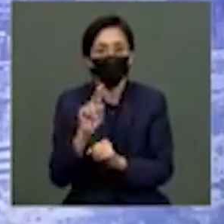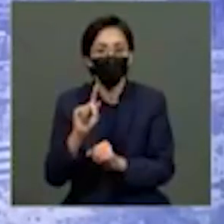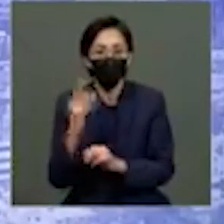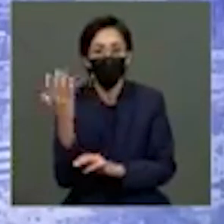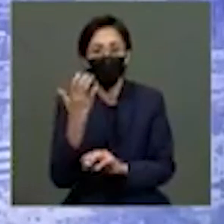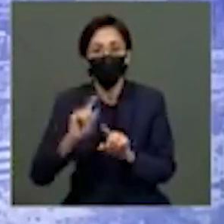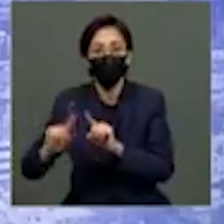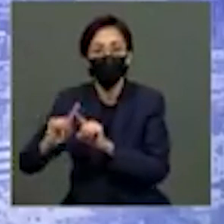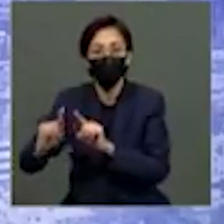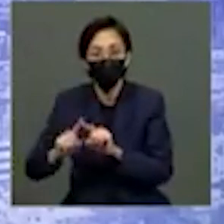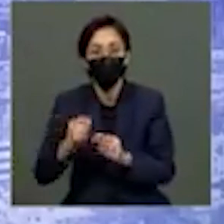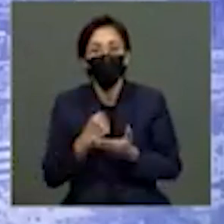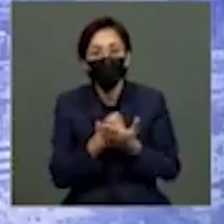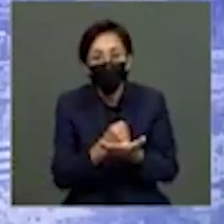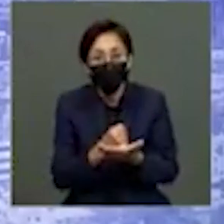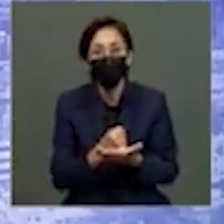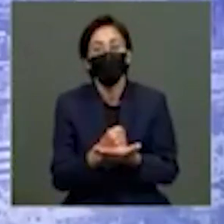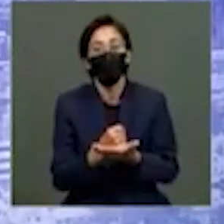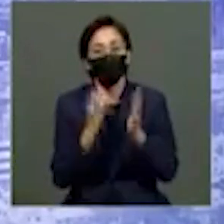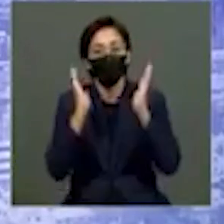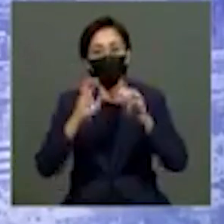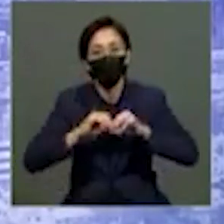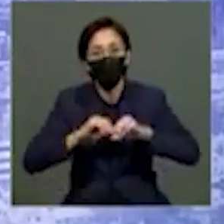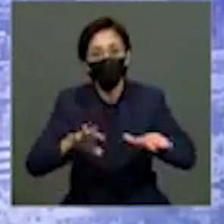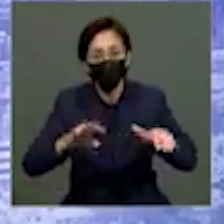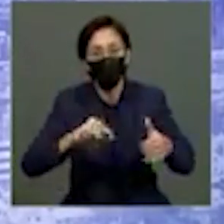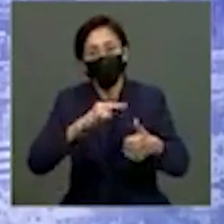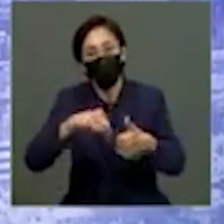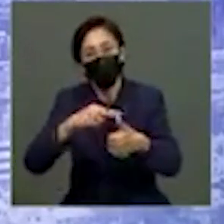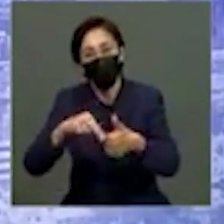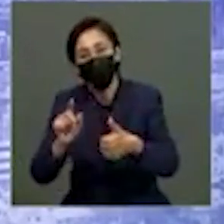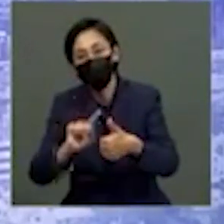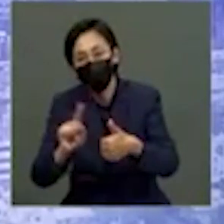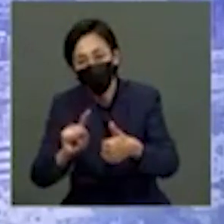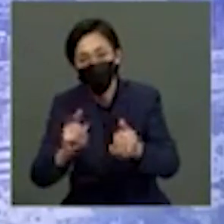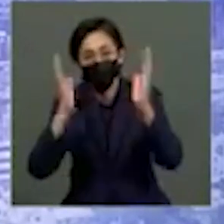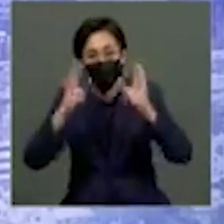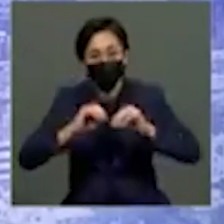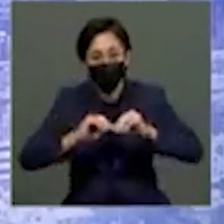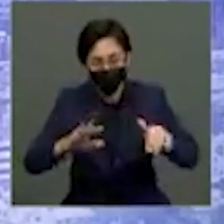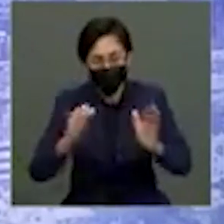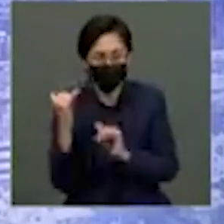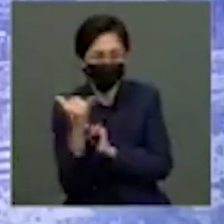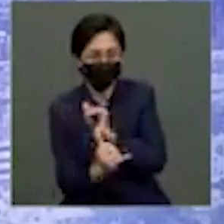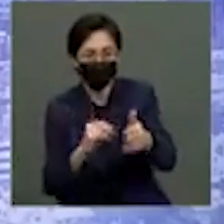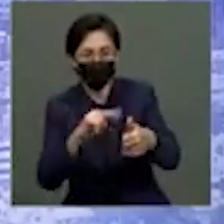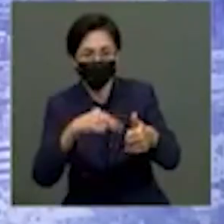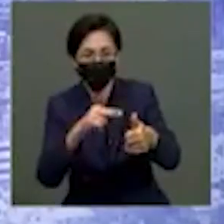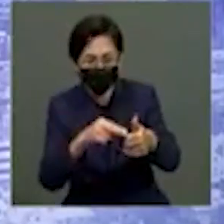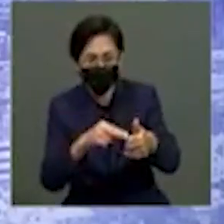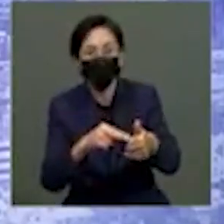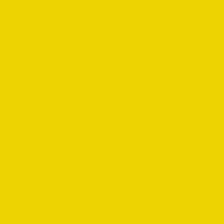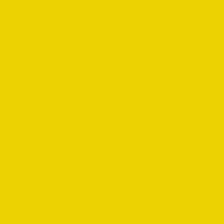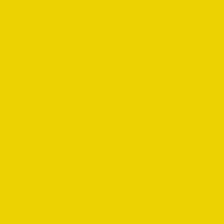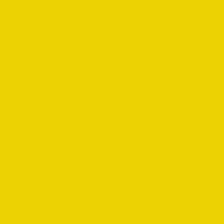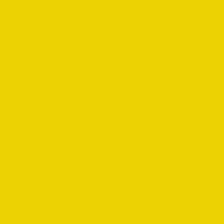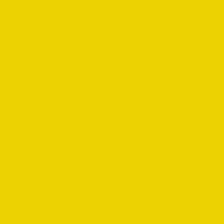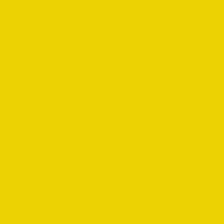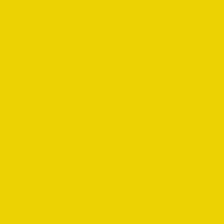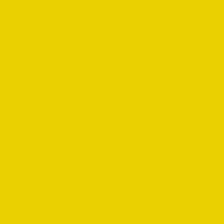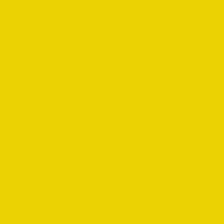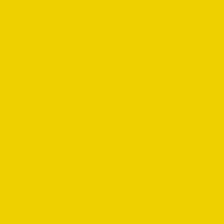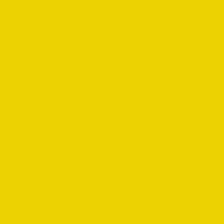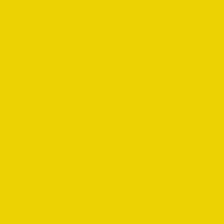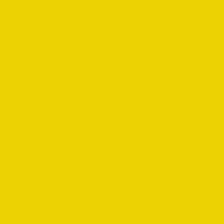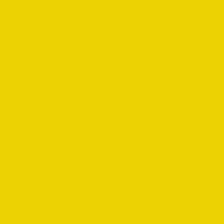ชนช่วยกันกระจายข่าวในหลวงงามการตรวจด้วยนะคะจะทำให้มากขึ้นและเร็วที่สุดด้วยค่ะกับ